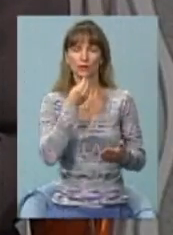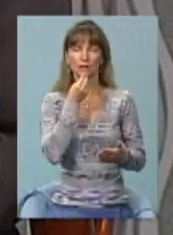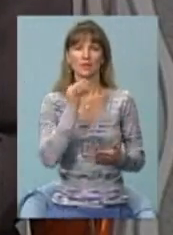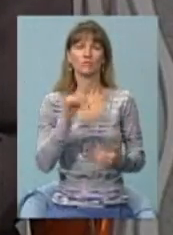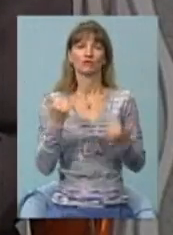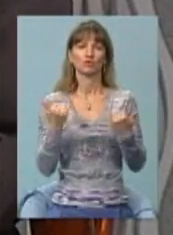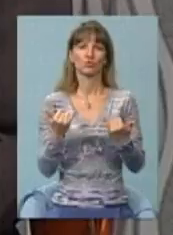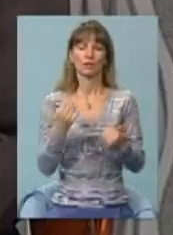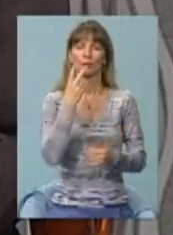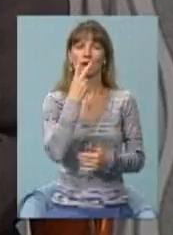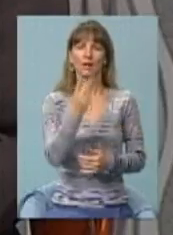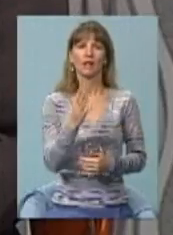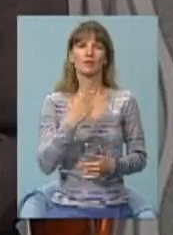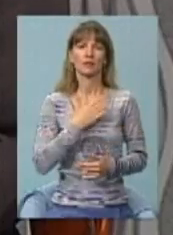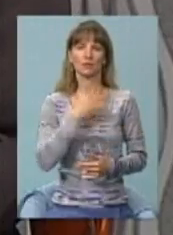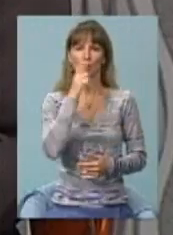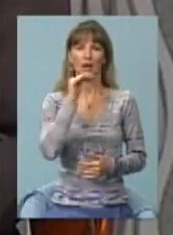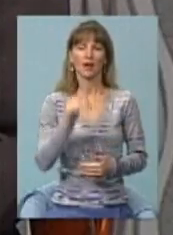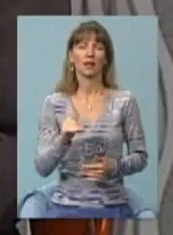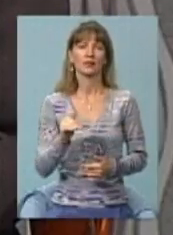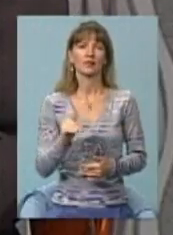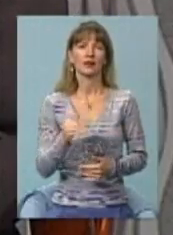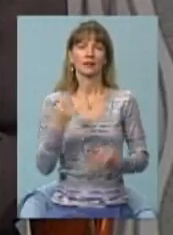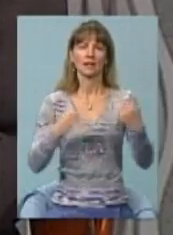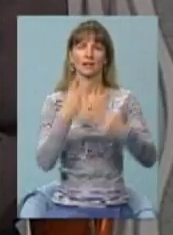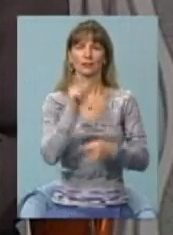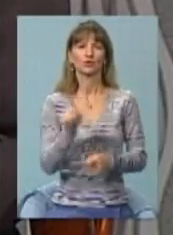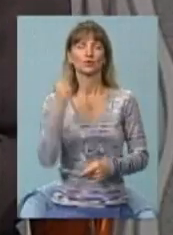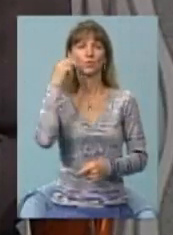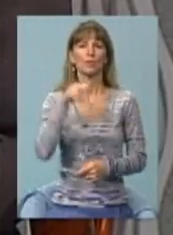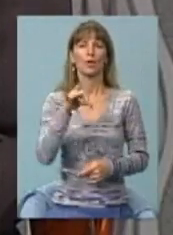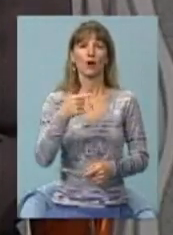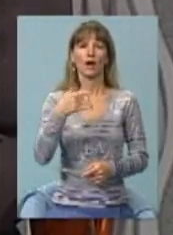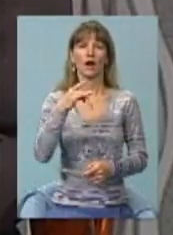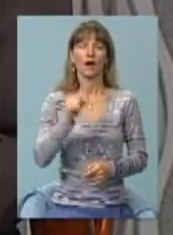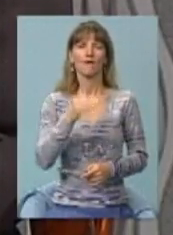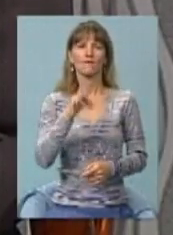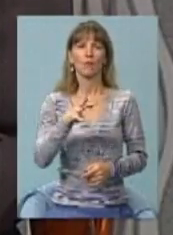вже переглянемо наших маленьких телеглядачів, що вони думають про графоманів.